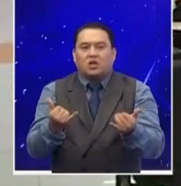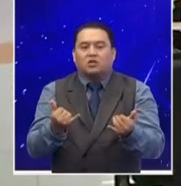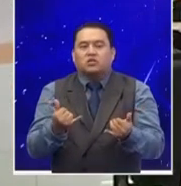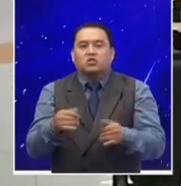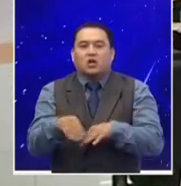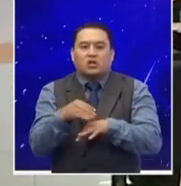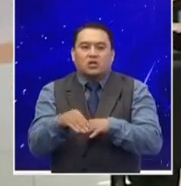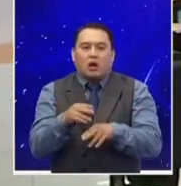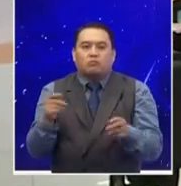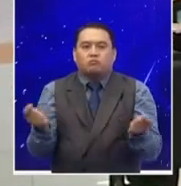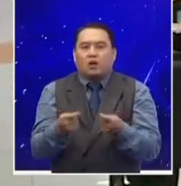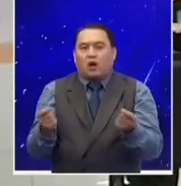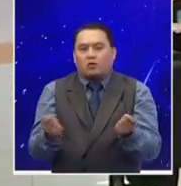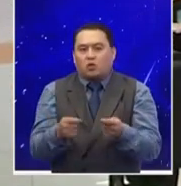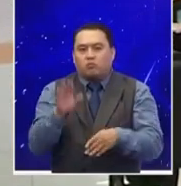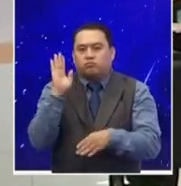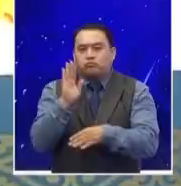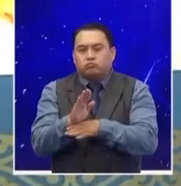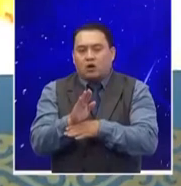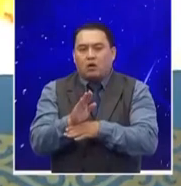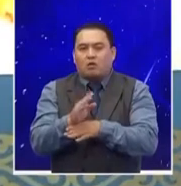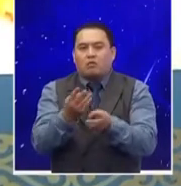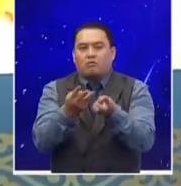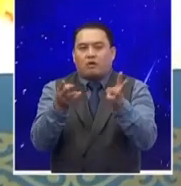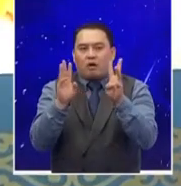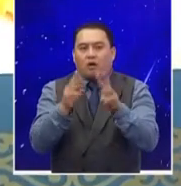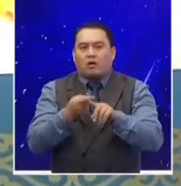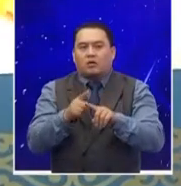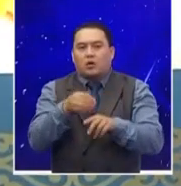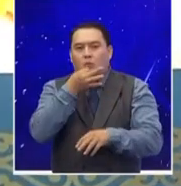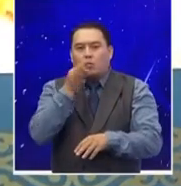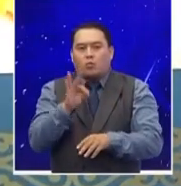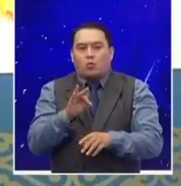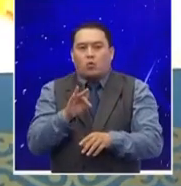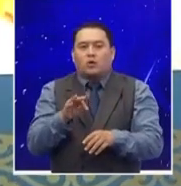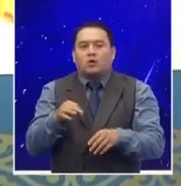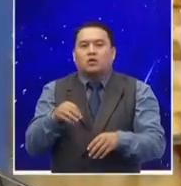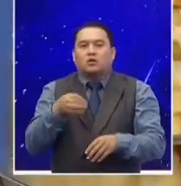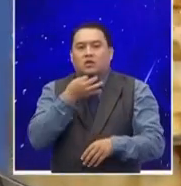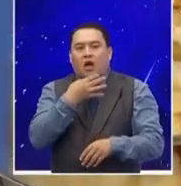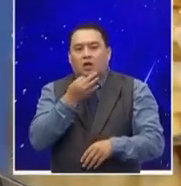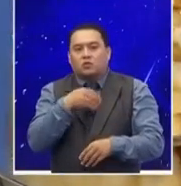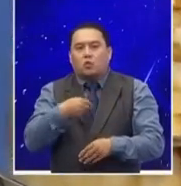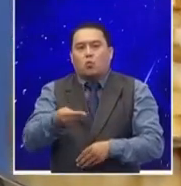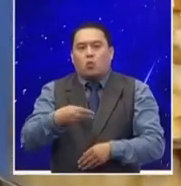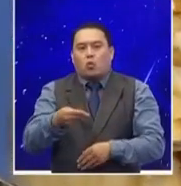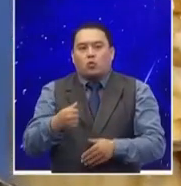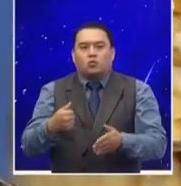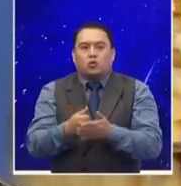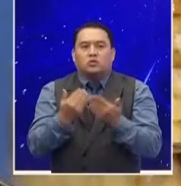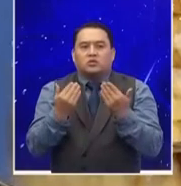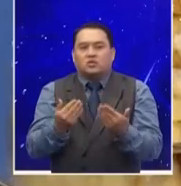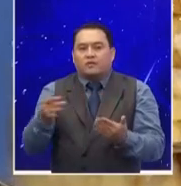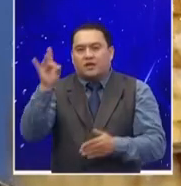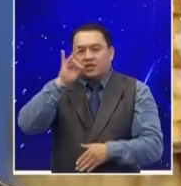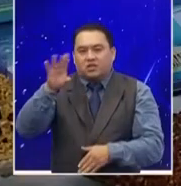пастуха, приготовившей лакомство по приказу булгарского хана. Именно это блюдо из яиц, муки и меда дошло до наших времен, как всем